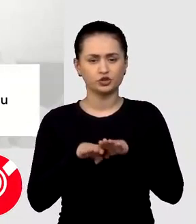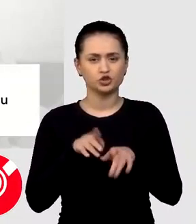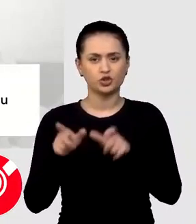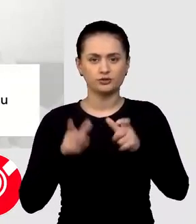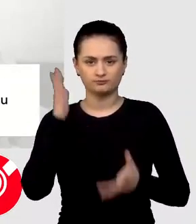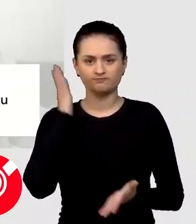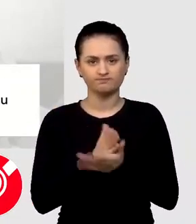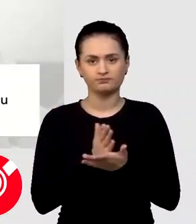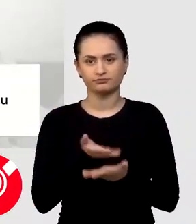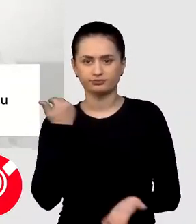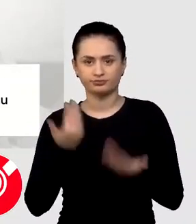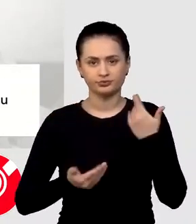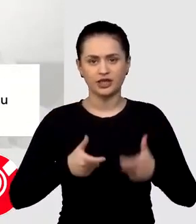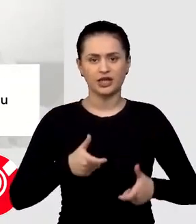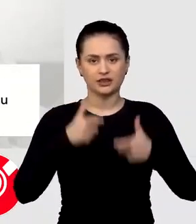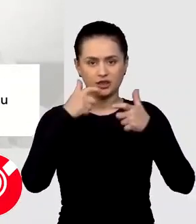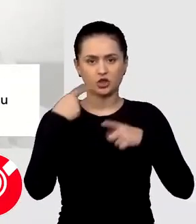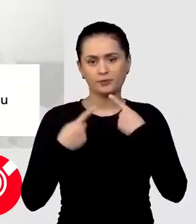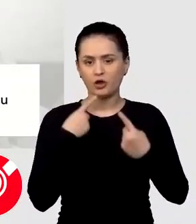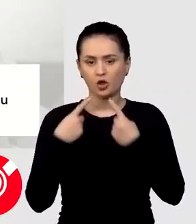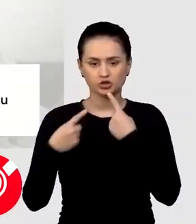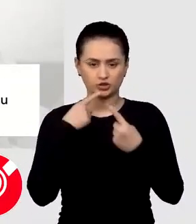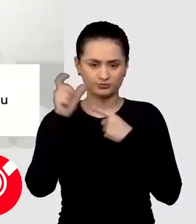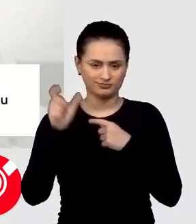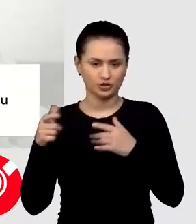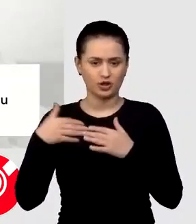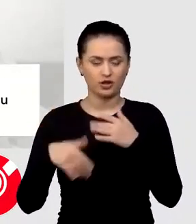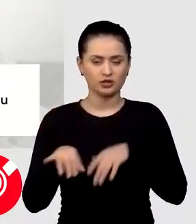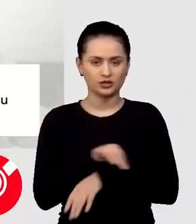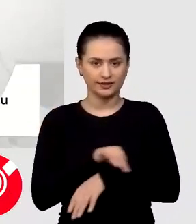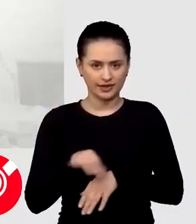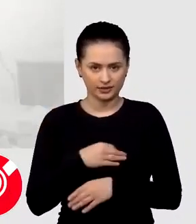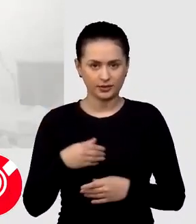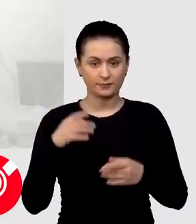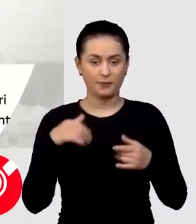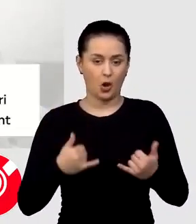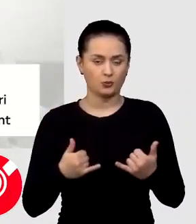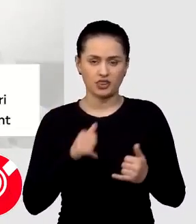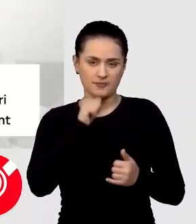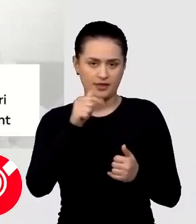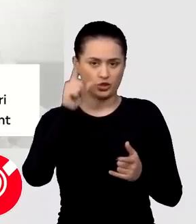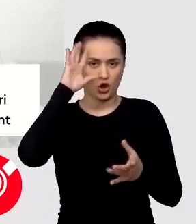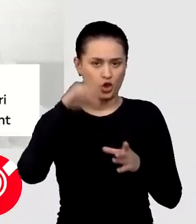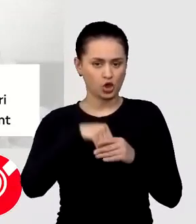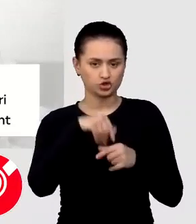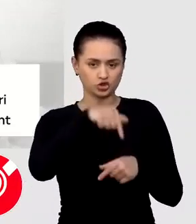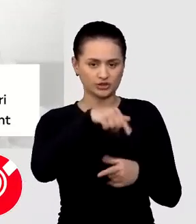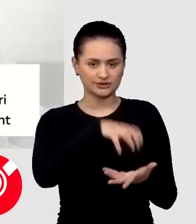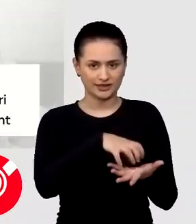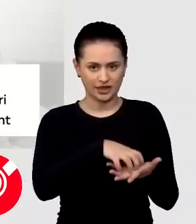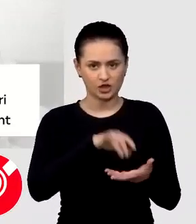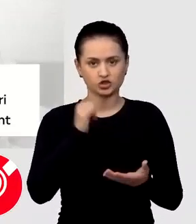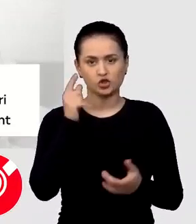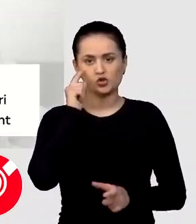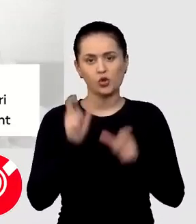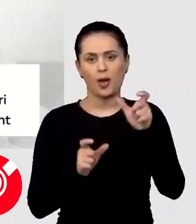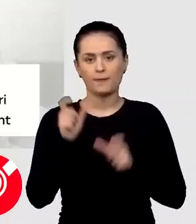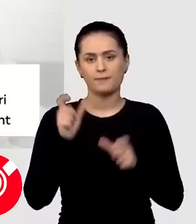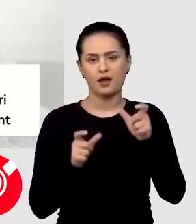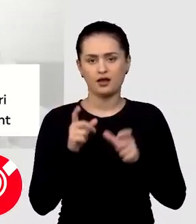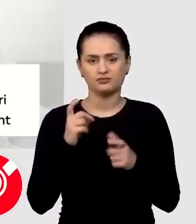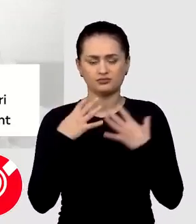Muncitorii au decis să demonteze o parte din clădiri după consultarea cu constructorii. În prezent, nimeni nu locuiește în acest cartier,